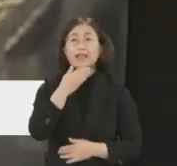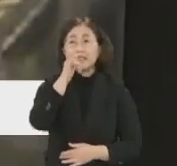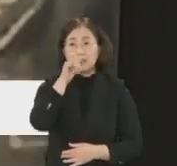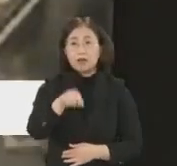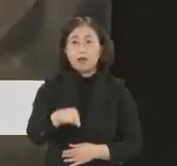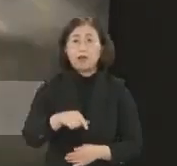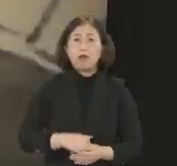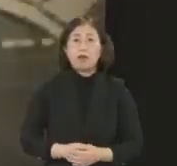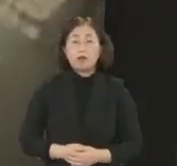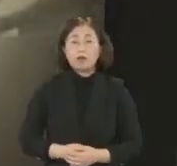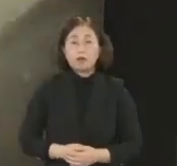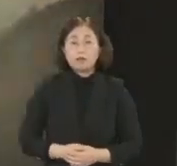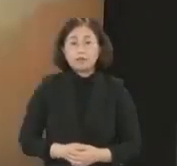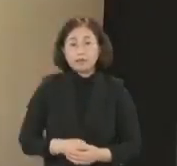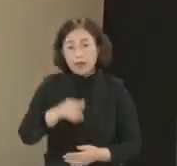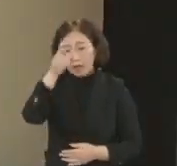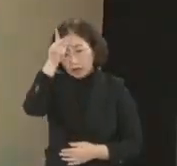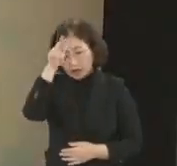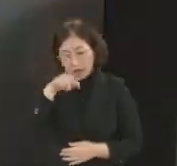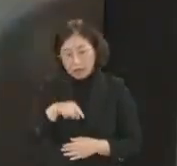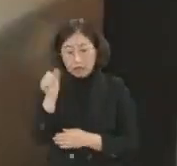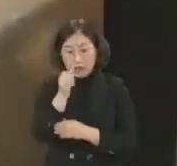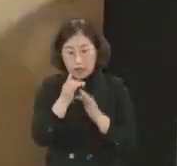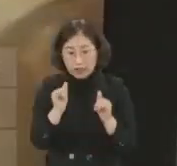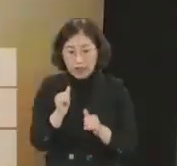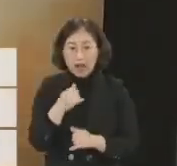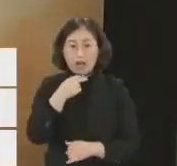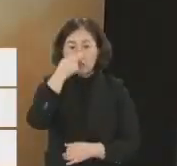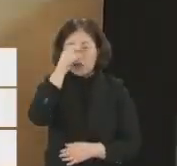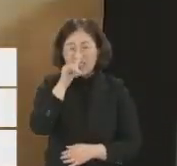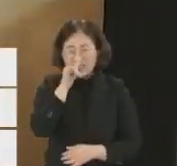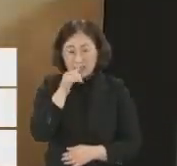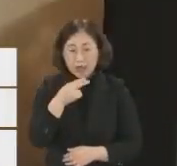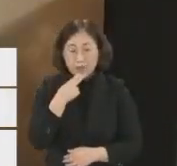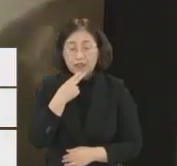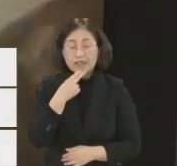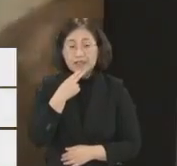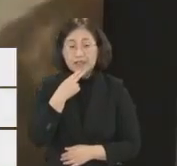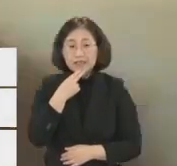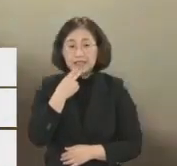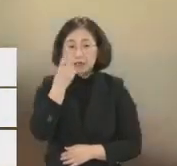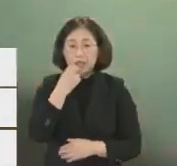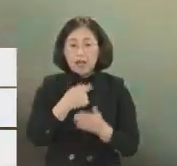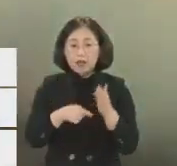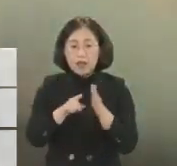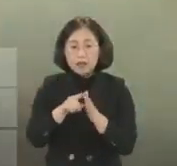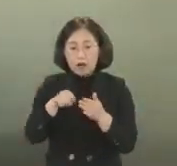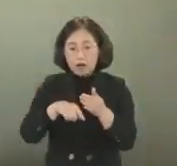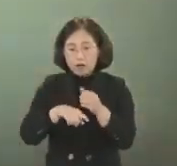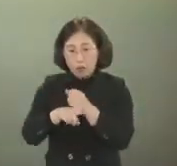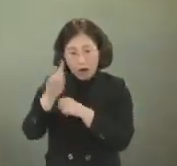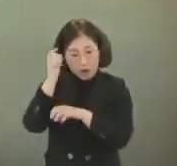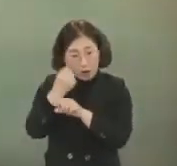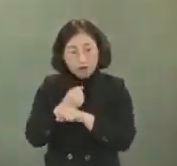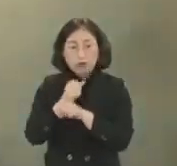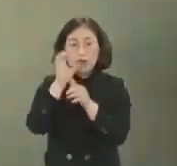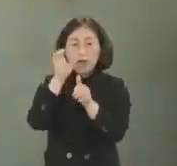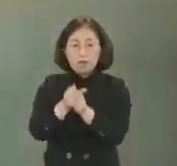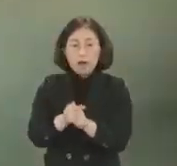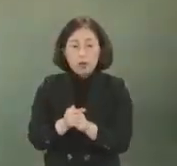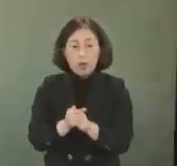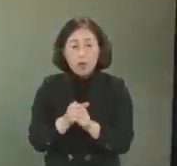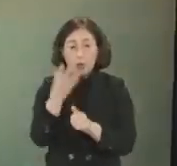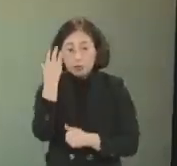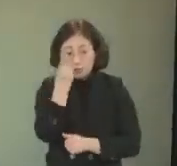구간입니다. 경찰은 음주 여부를 가리기 위해 숨진 A씨의 혈액을 국립과학수사연구원에 보내는 한편 부상자와